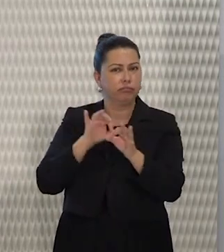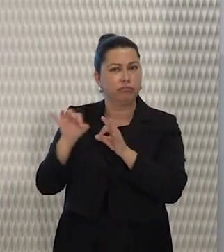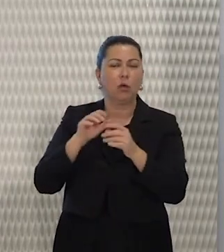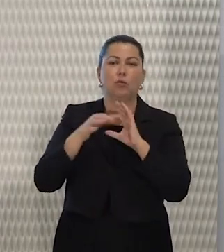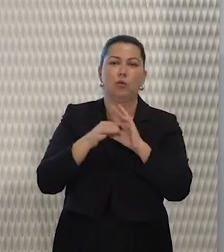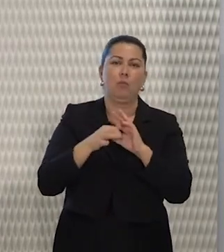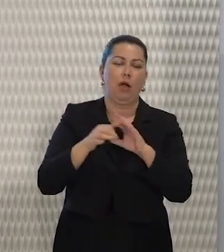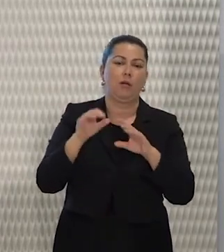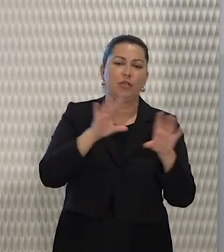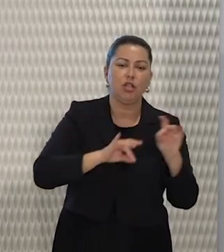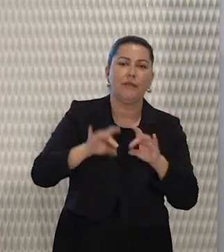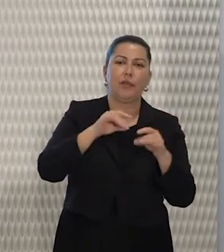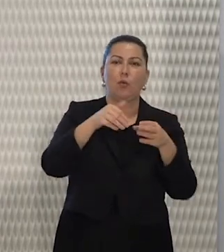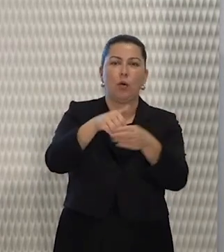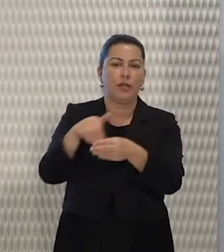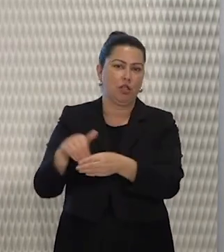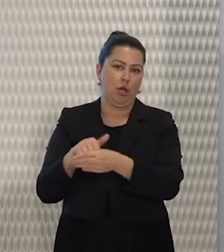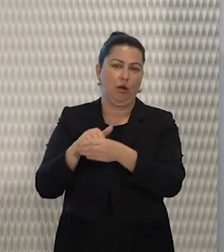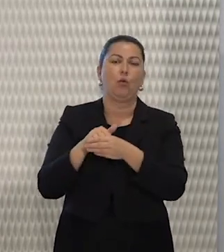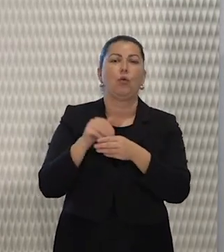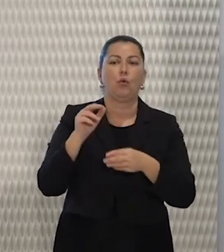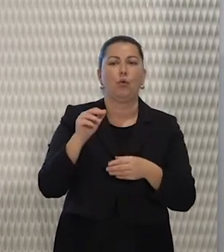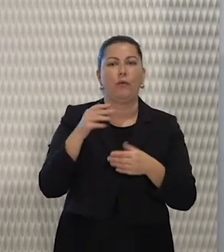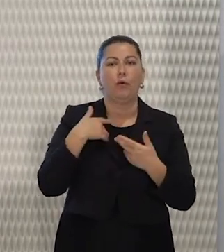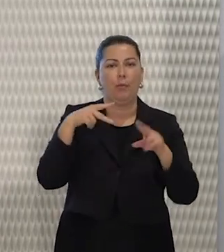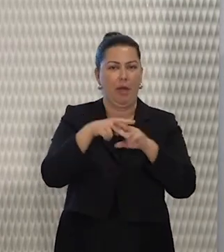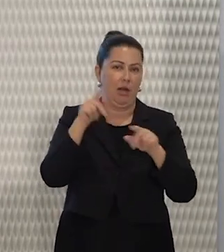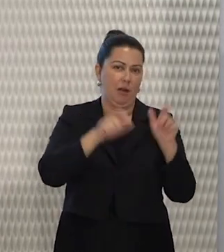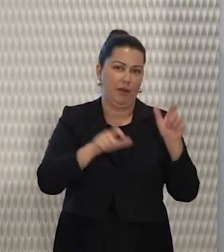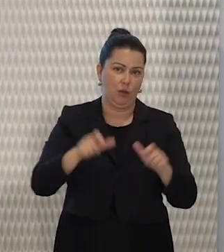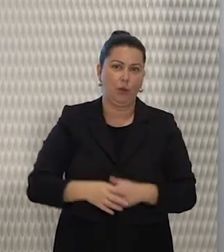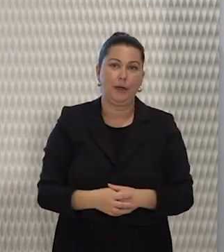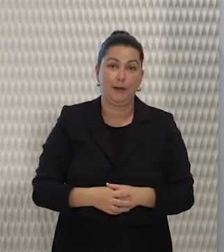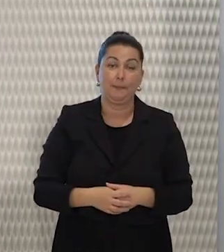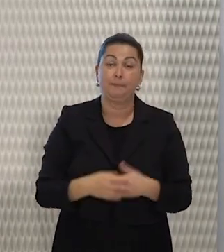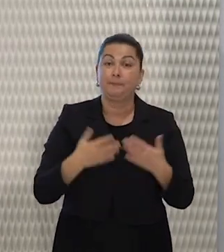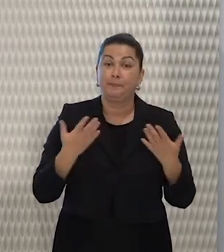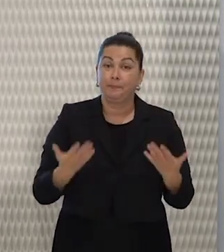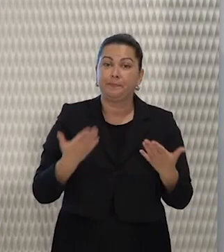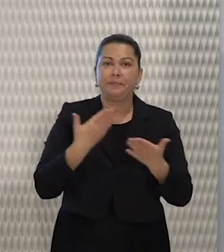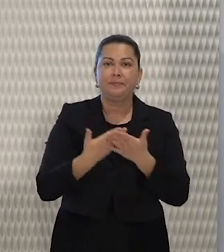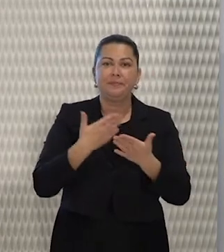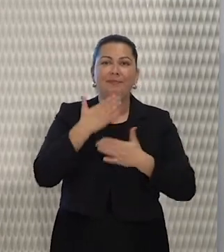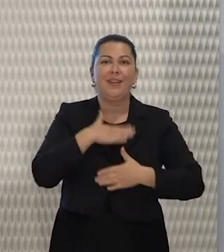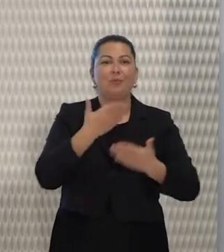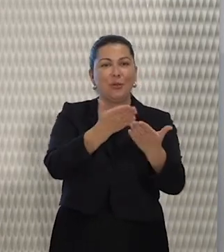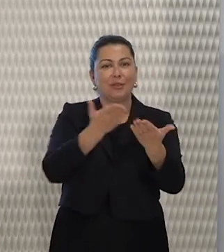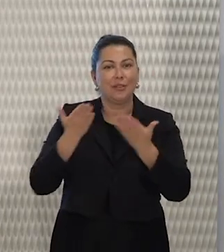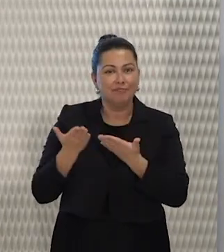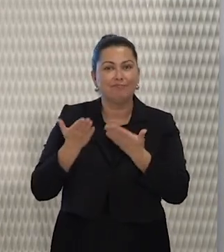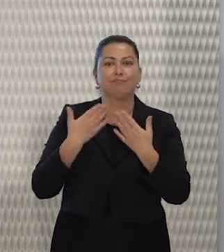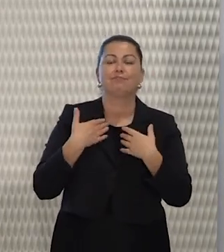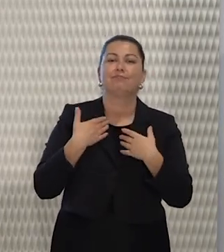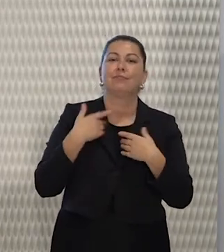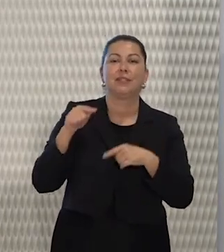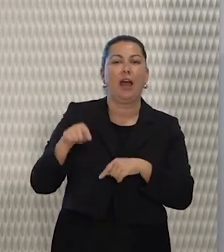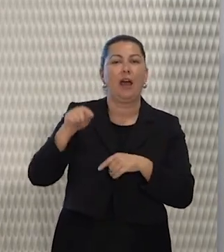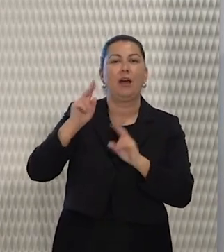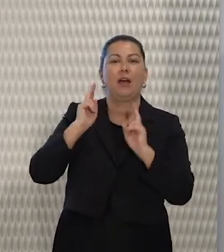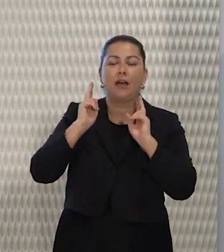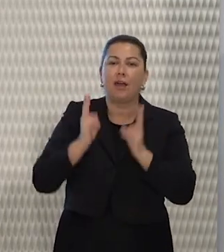der Beschäftigung von behinderten Menschen. Und da würde ich Sie einladen, wenden Sie sich